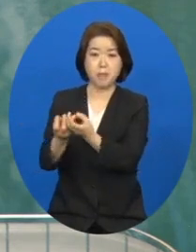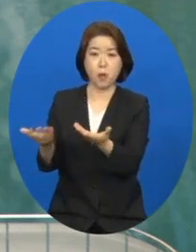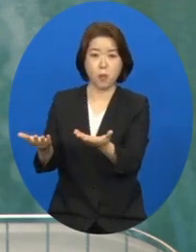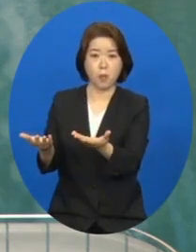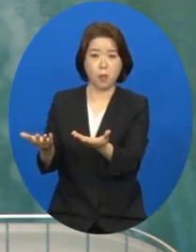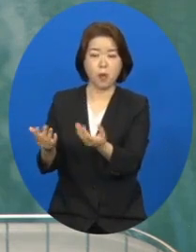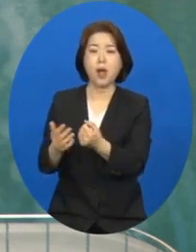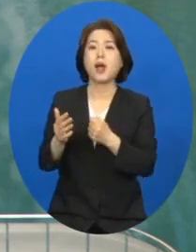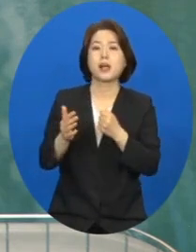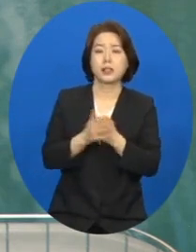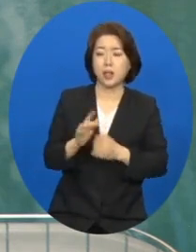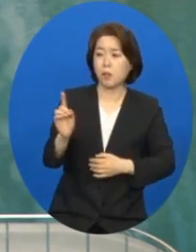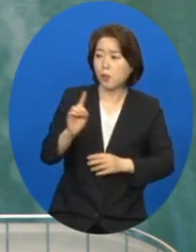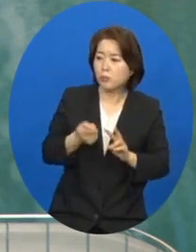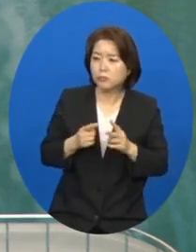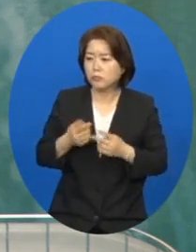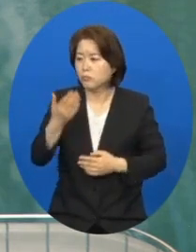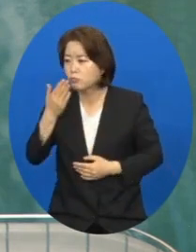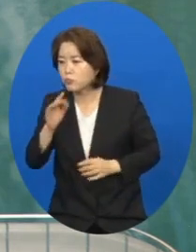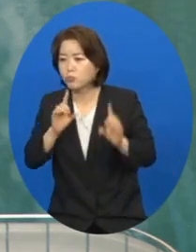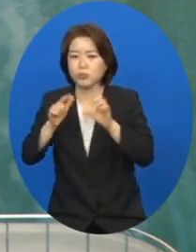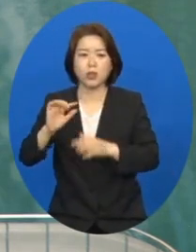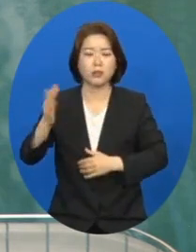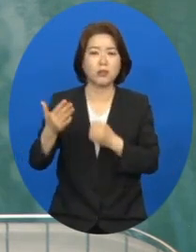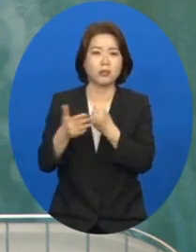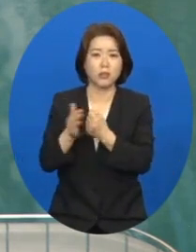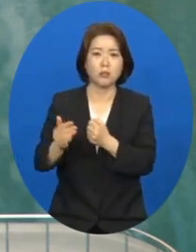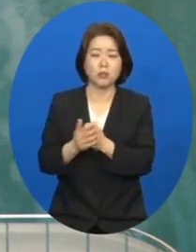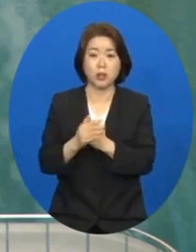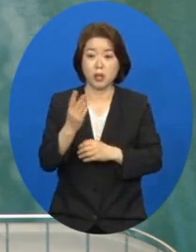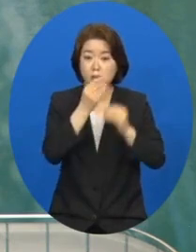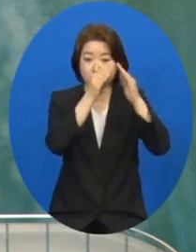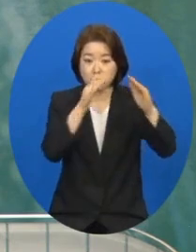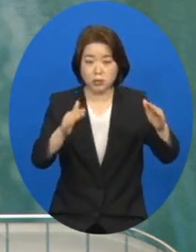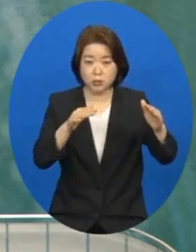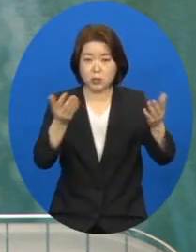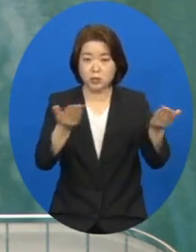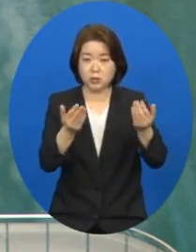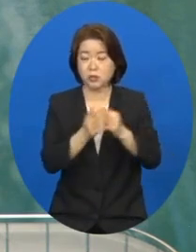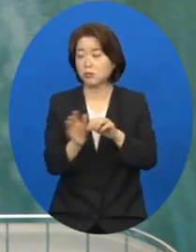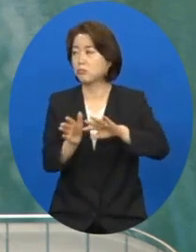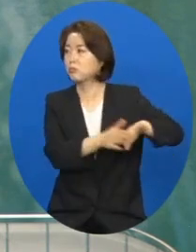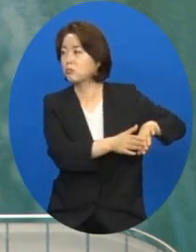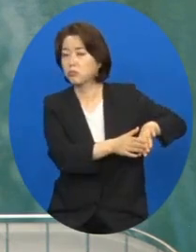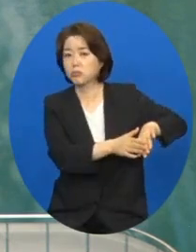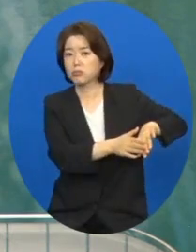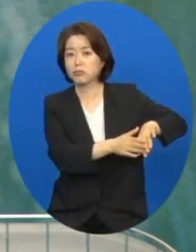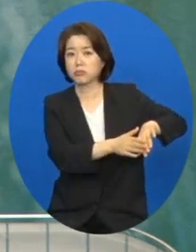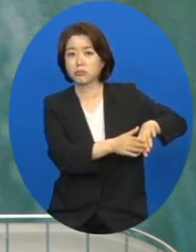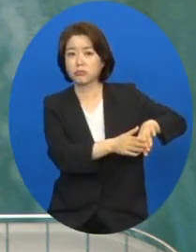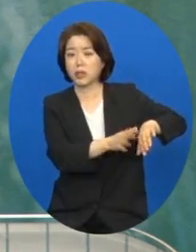그러니까 어떻든지 먹고 살아야 되니까 성전 일을 못하게 되는 겁니다.